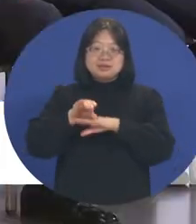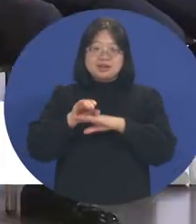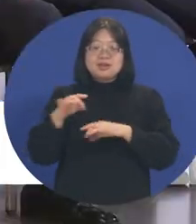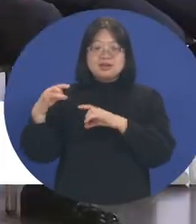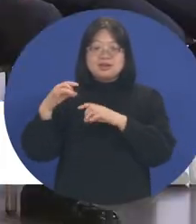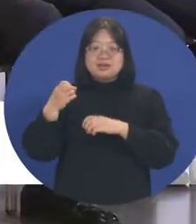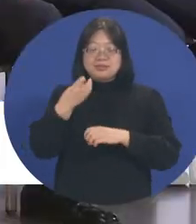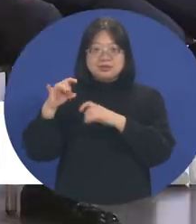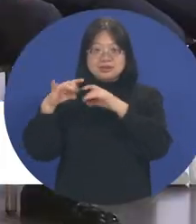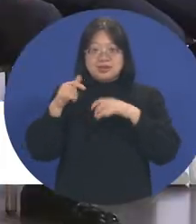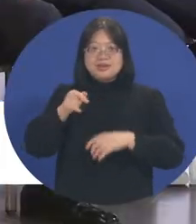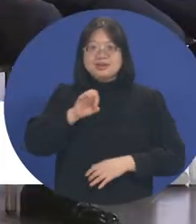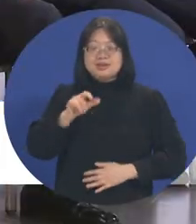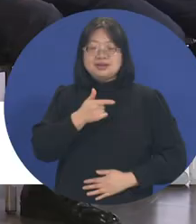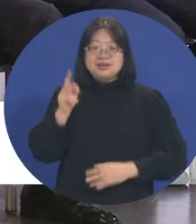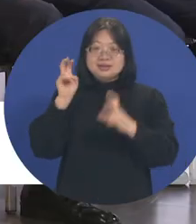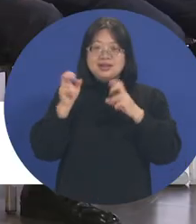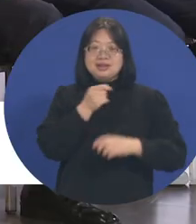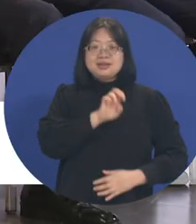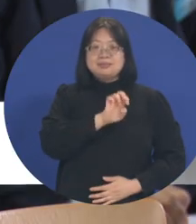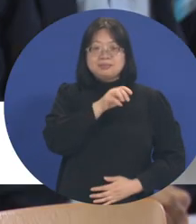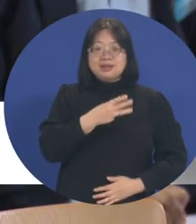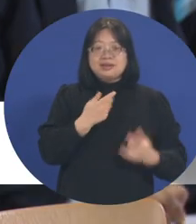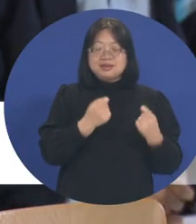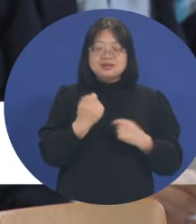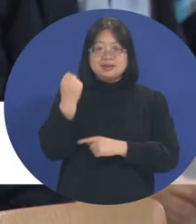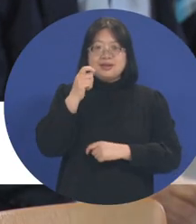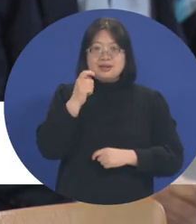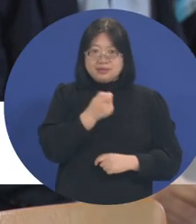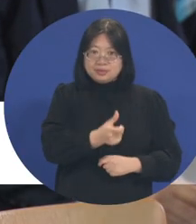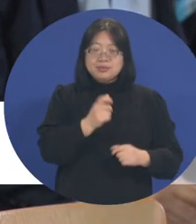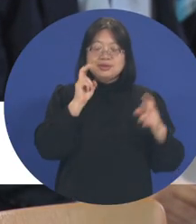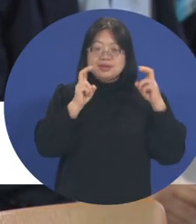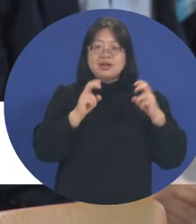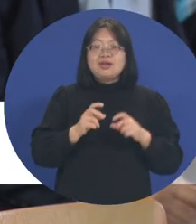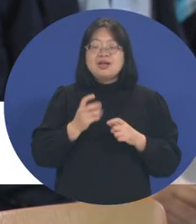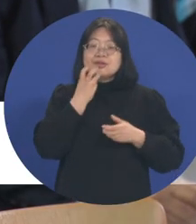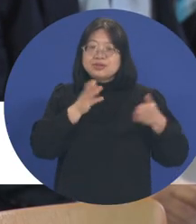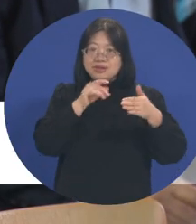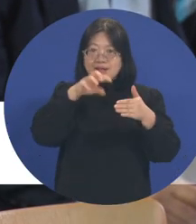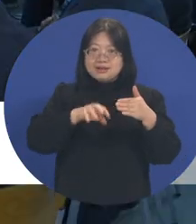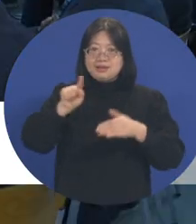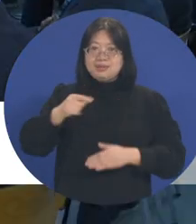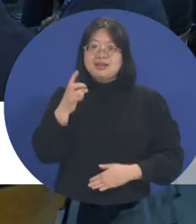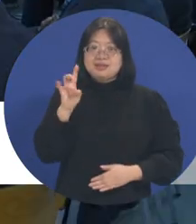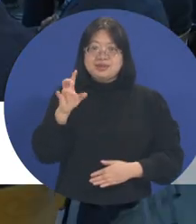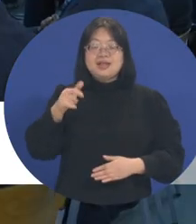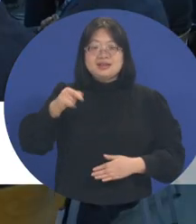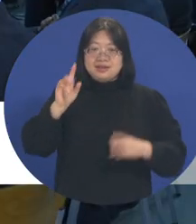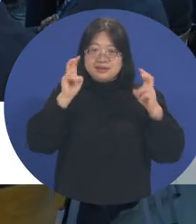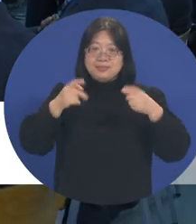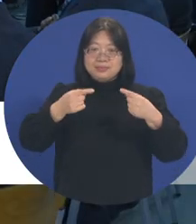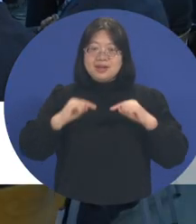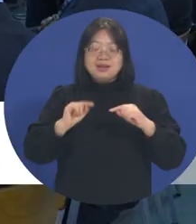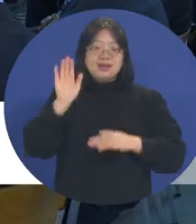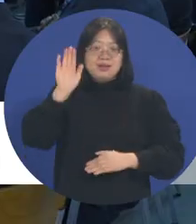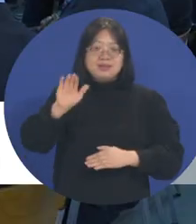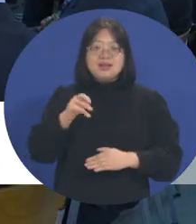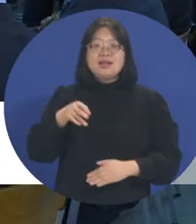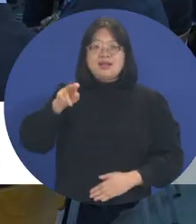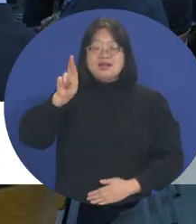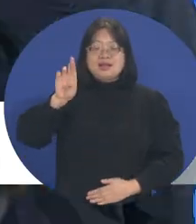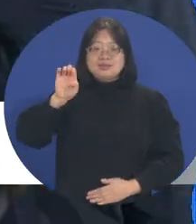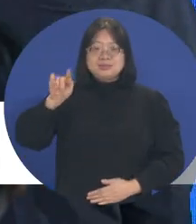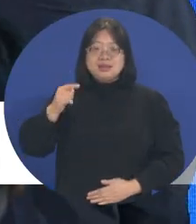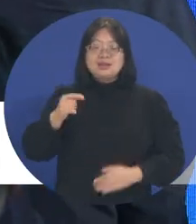삼성전자 기아 등 대기업과 힘펠 같은 강소기업 총 돈의 124 기사가 참여했습니다 협의체는 앞으로 아리백